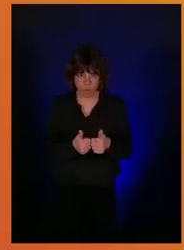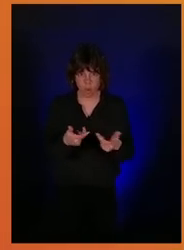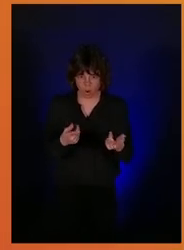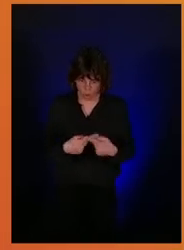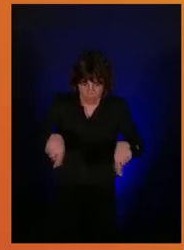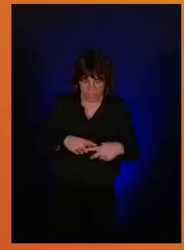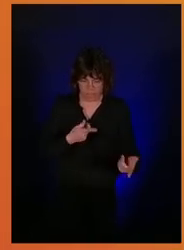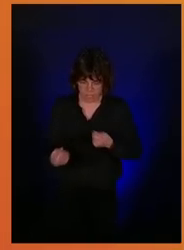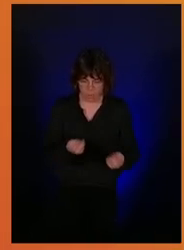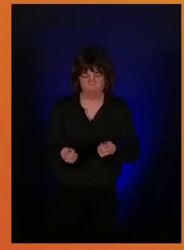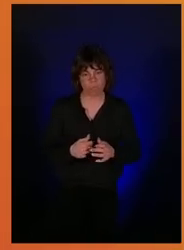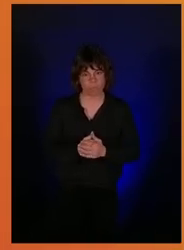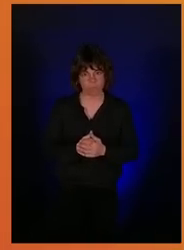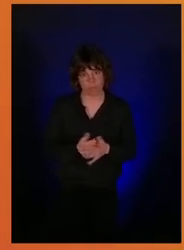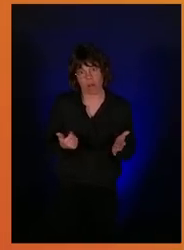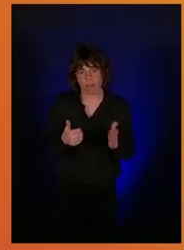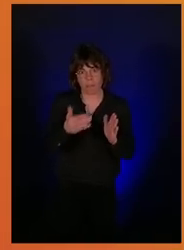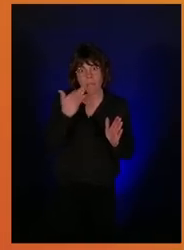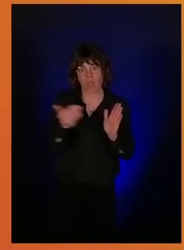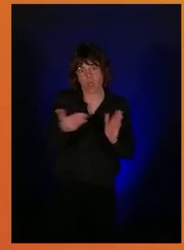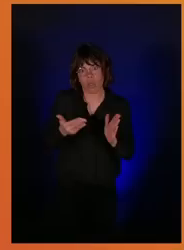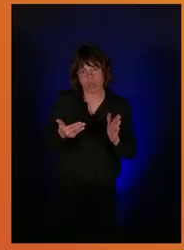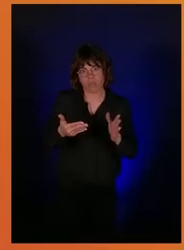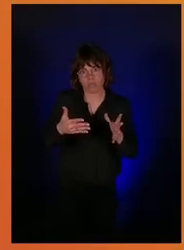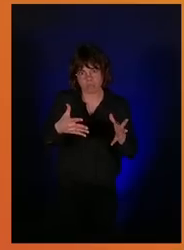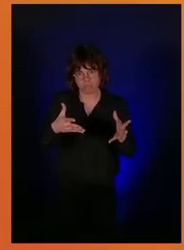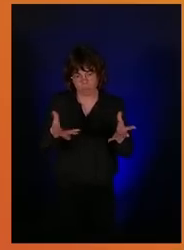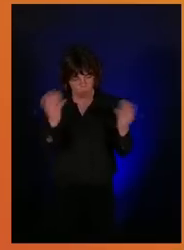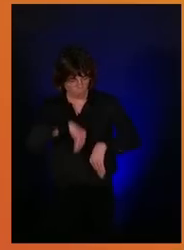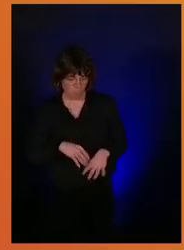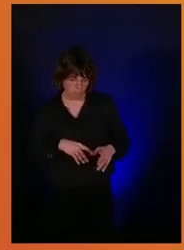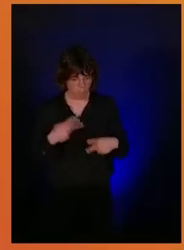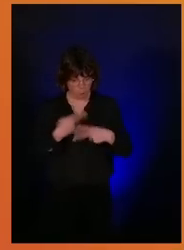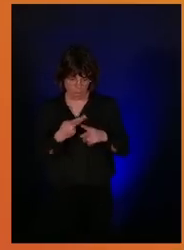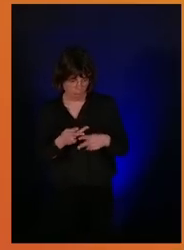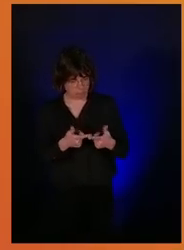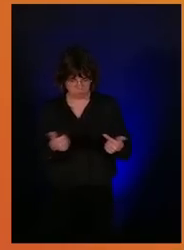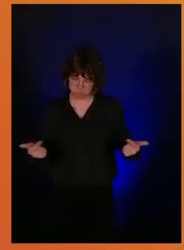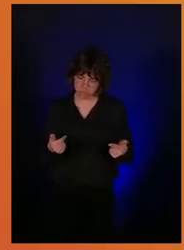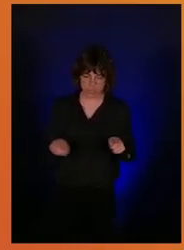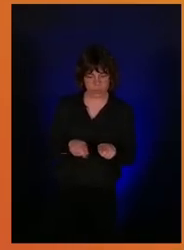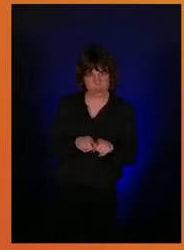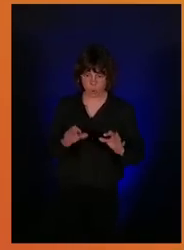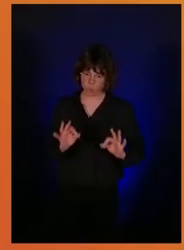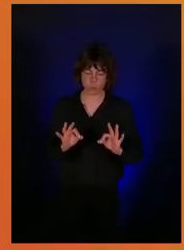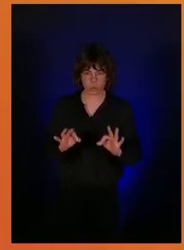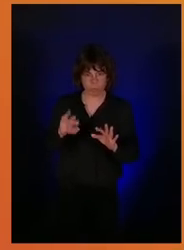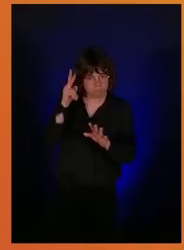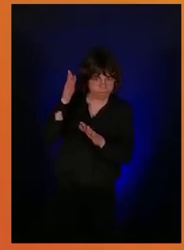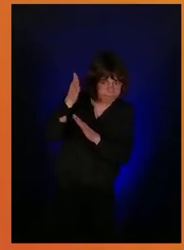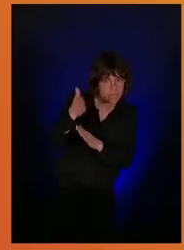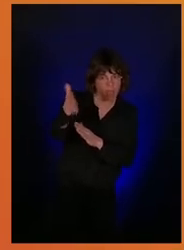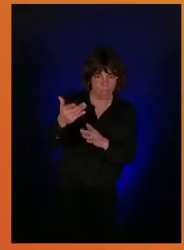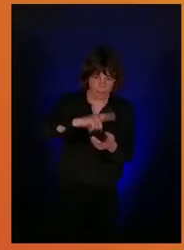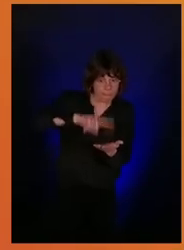gestion. Cela permettra une meilleure appropriation des moyens à disposition et une projection plus juste dans la construction